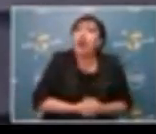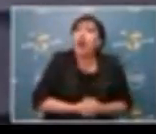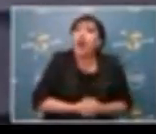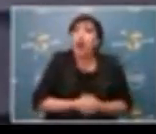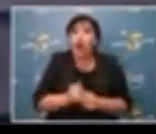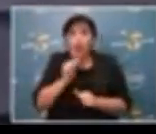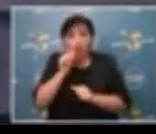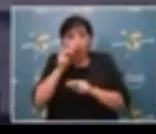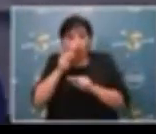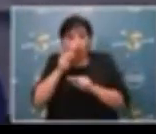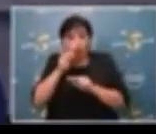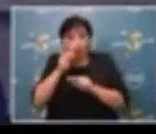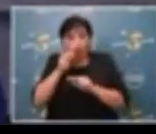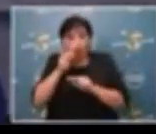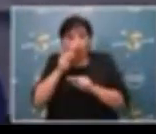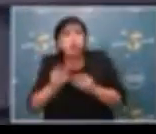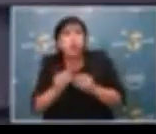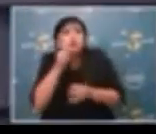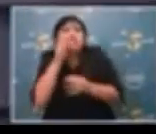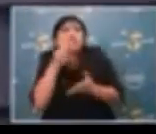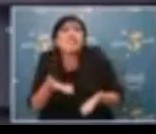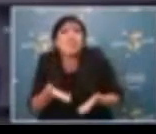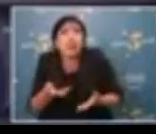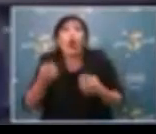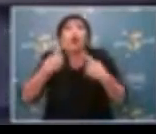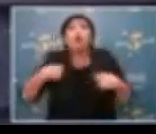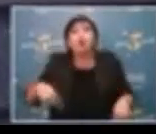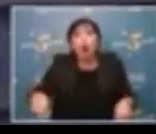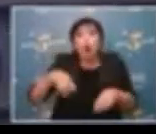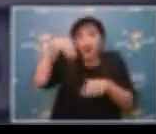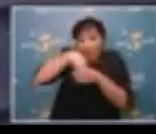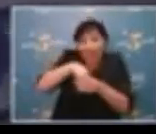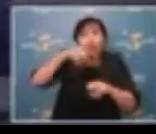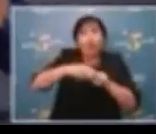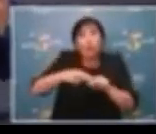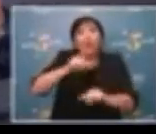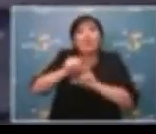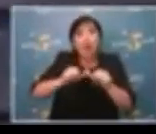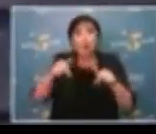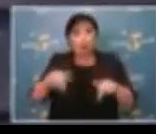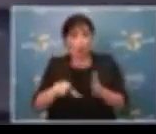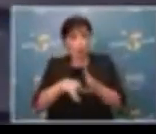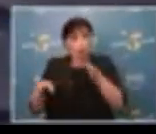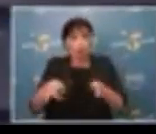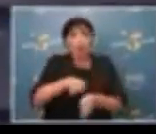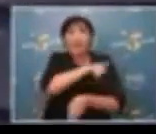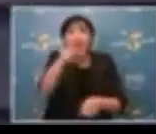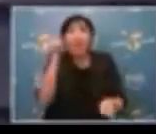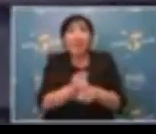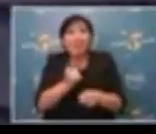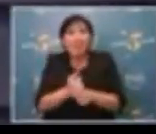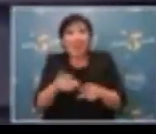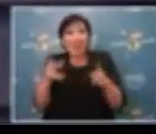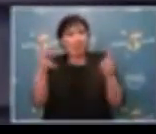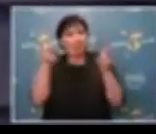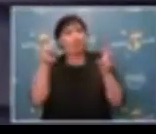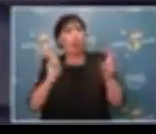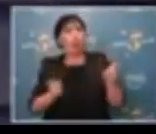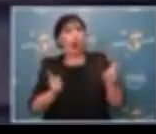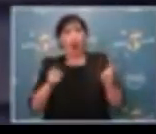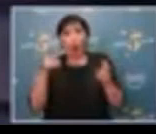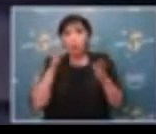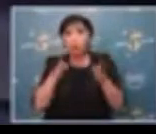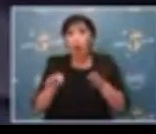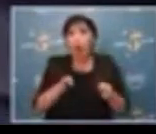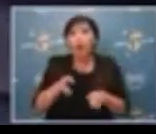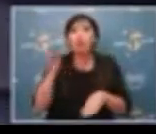cambiato tutti i pezzi, che cos'è? Noi abbiamo cambiato pezzi dentro. E questo è un momento che dovete percepire come un momento